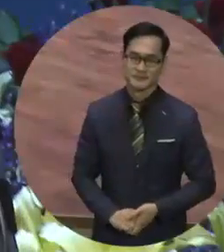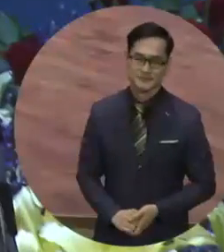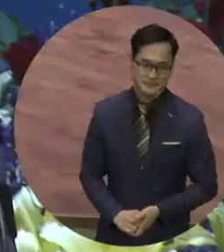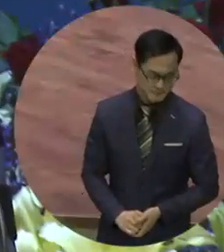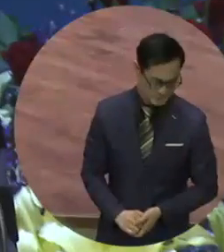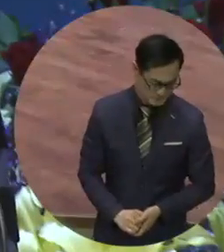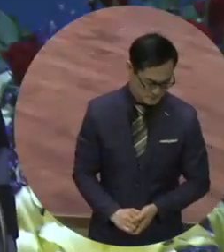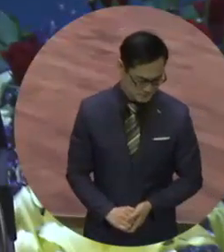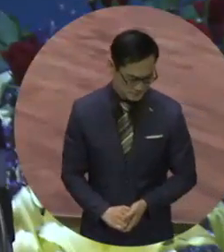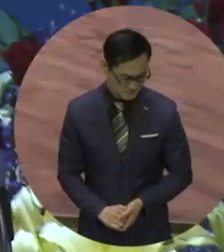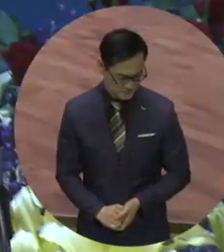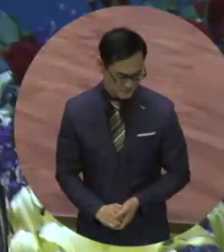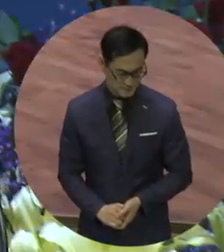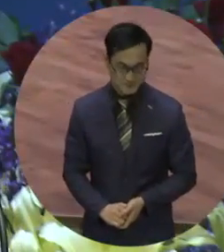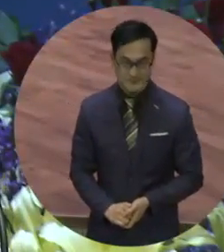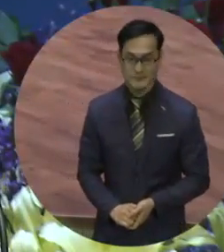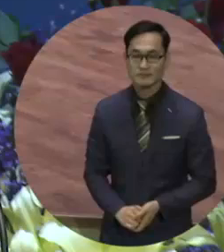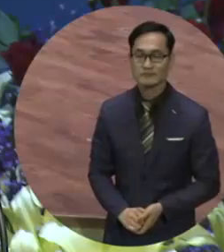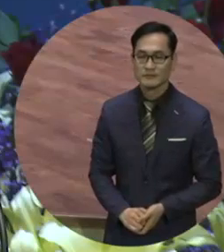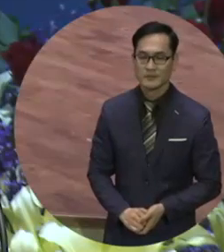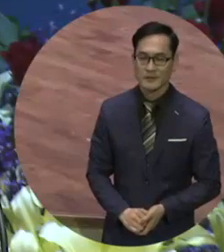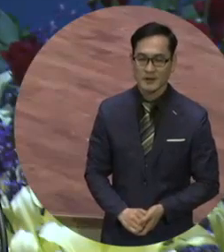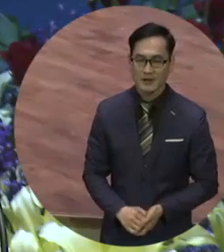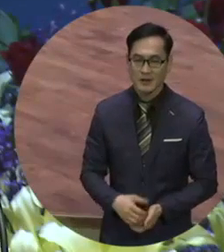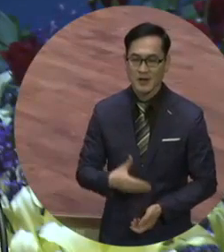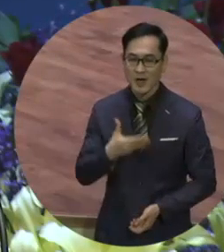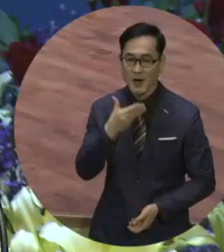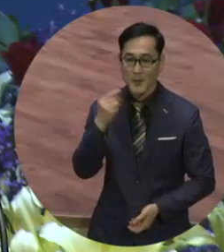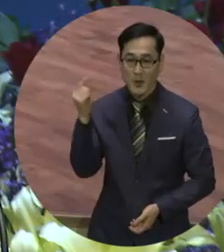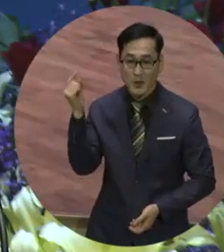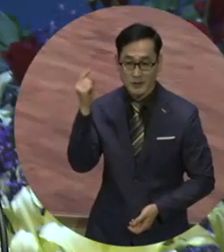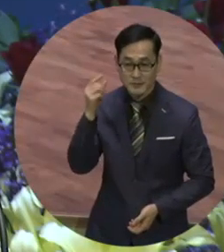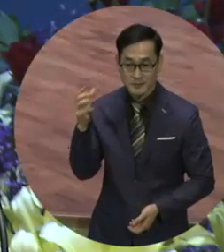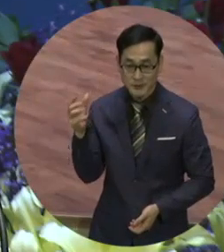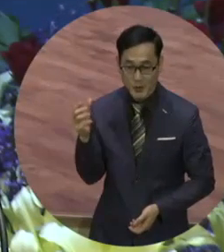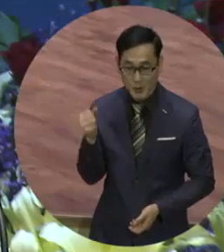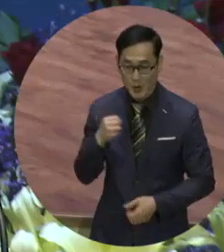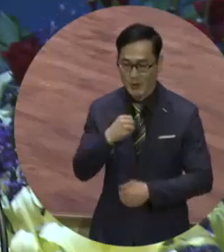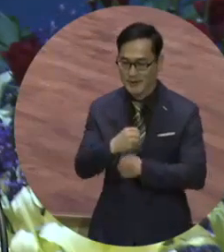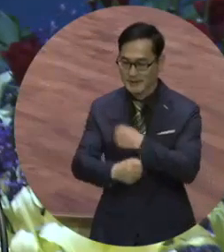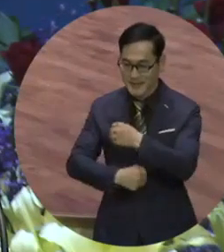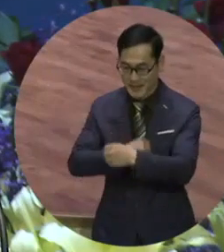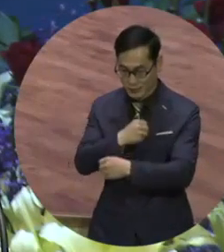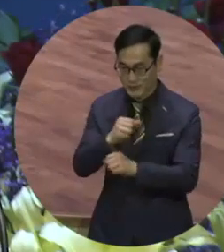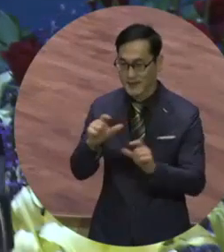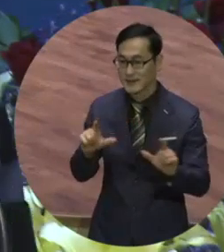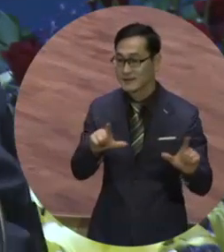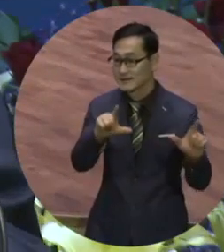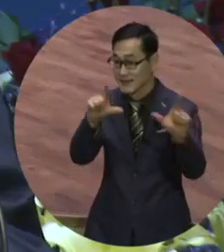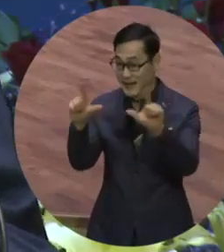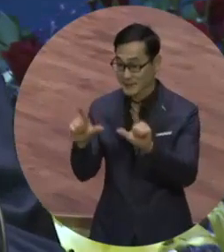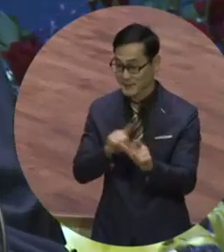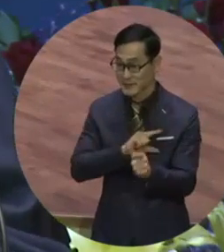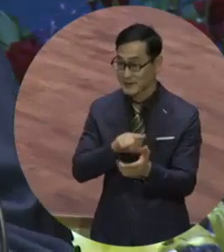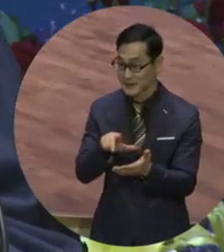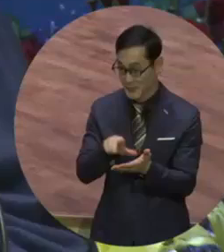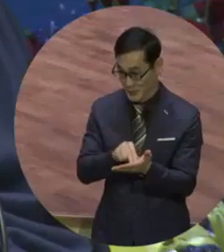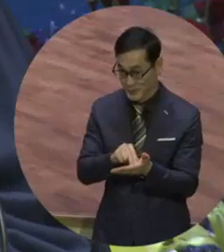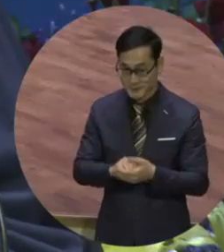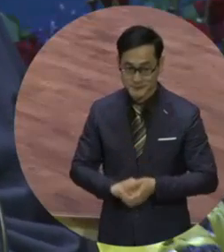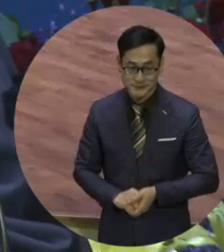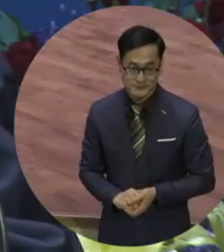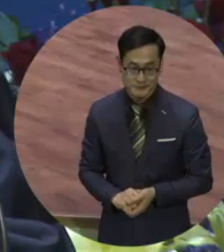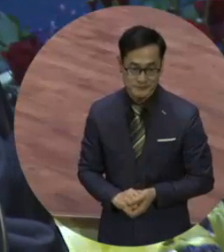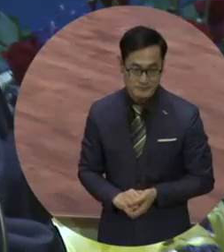오늘 말씀 가지고 복음으로 자유한 인생이란 제목으로 말씀을 드립니다.